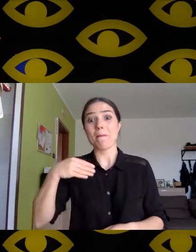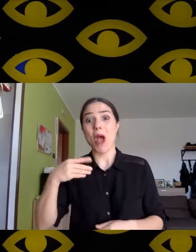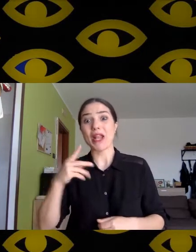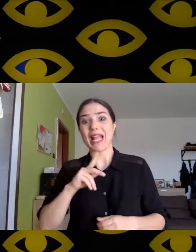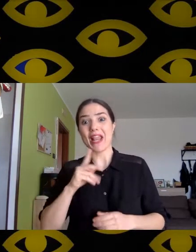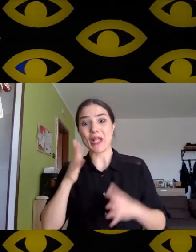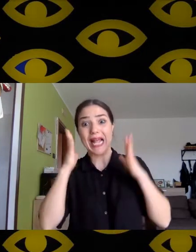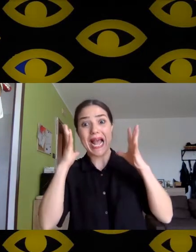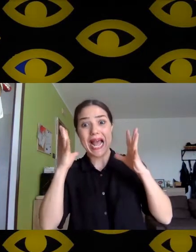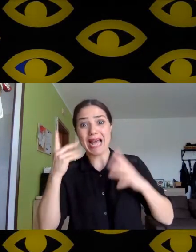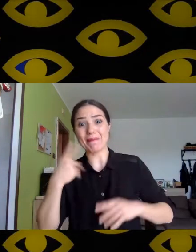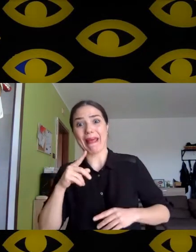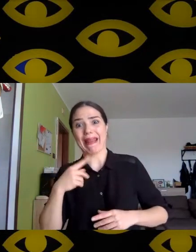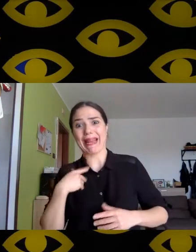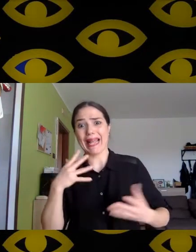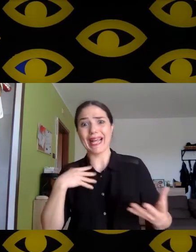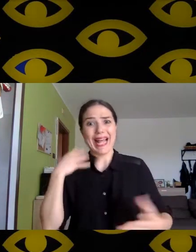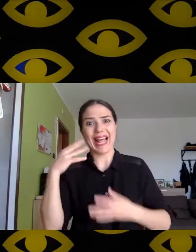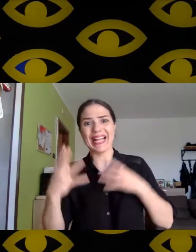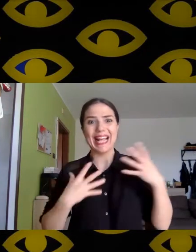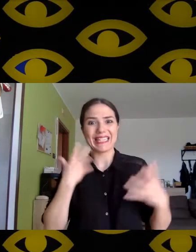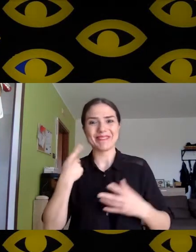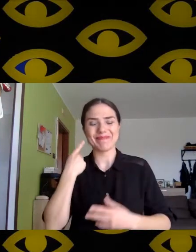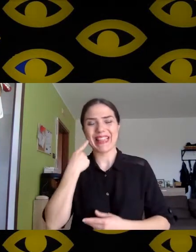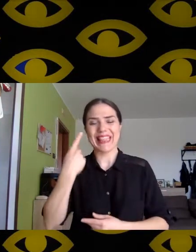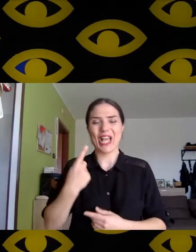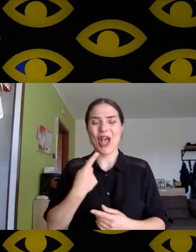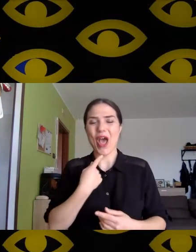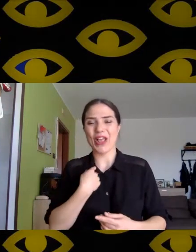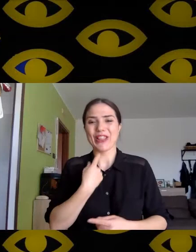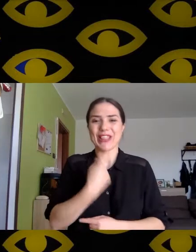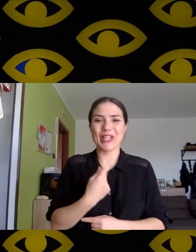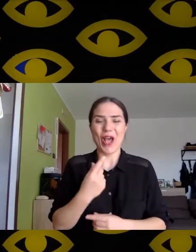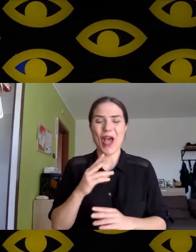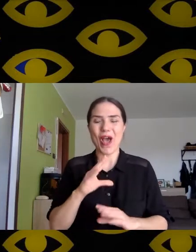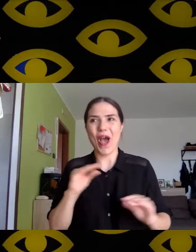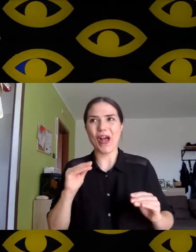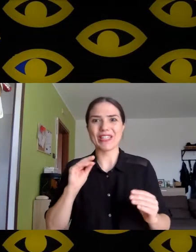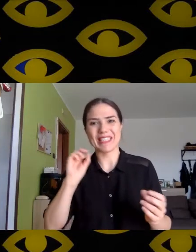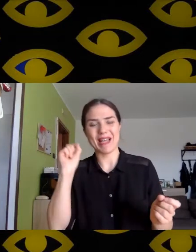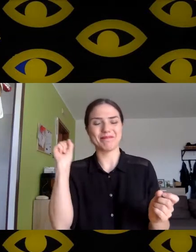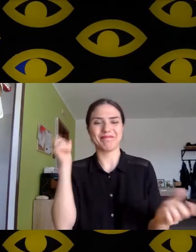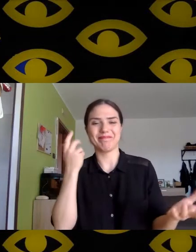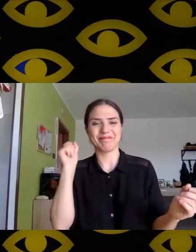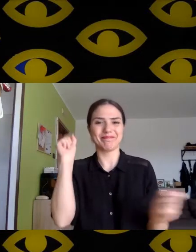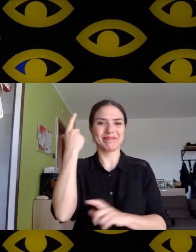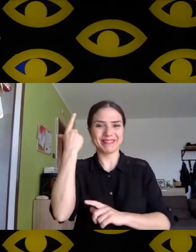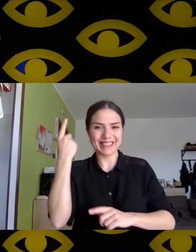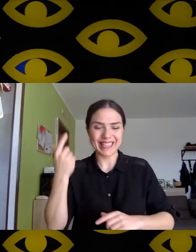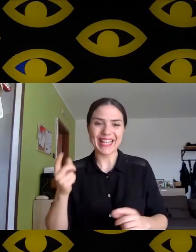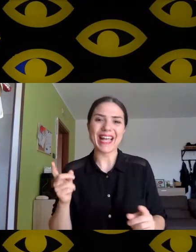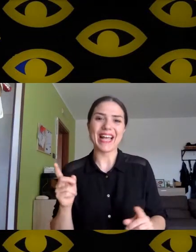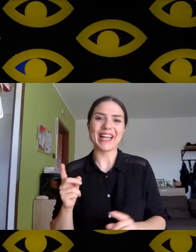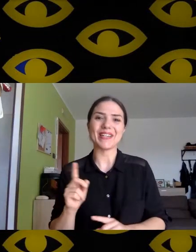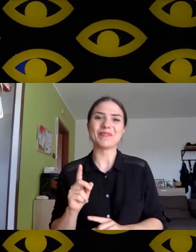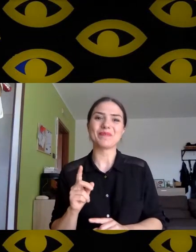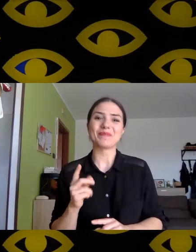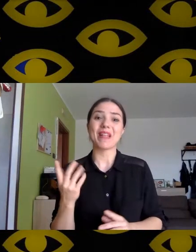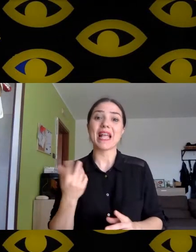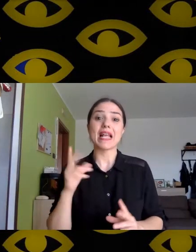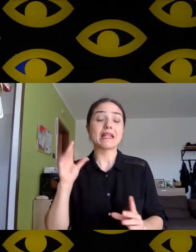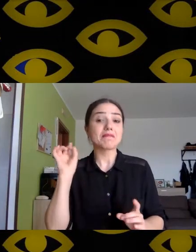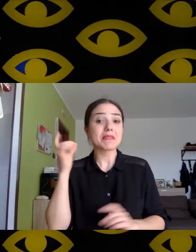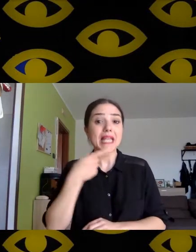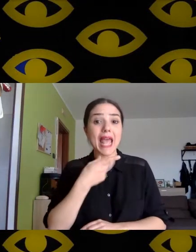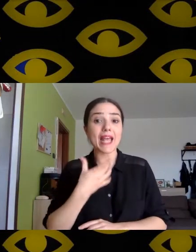e di parole che si condurranno in questa diretta. Se ci dovesse collegare qualcuno con difficoltà uditive, sarebbe bello